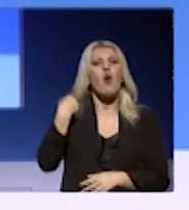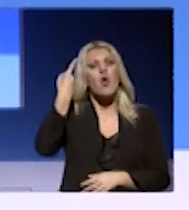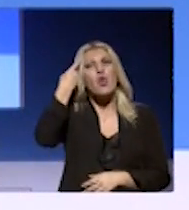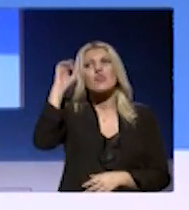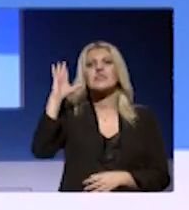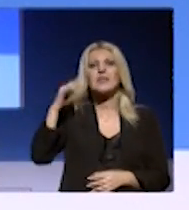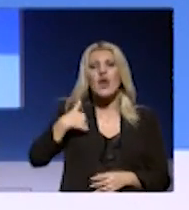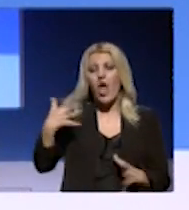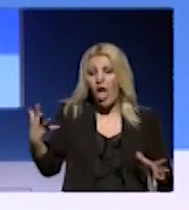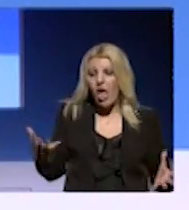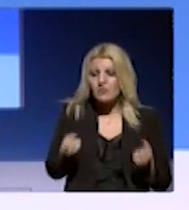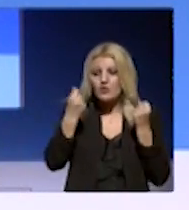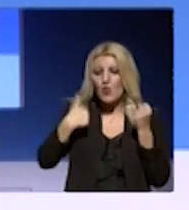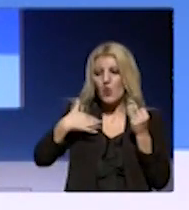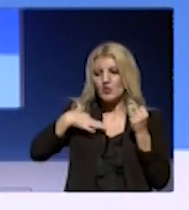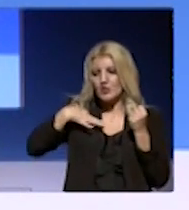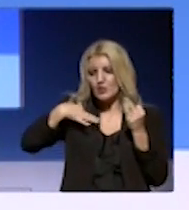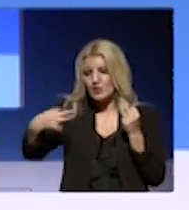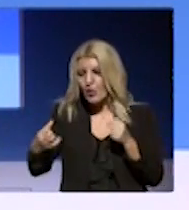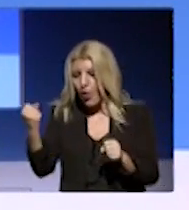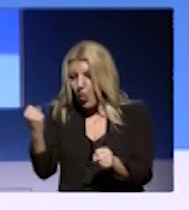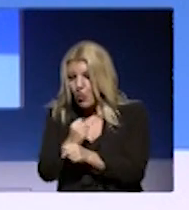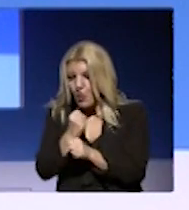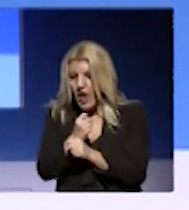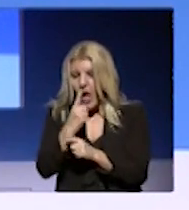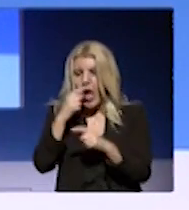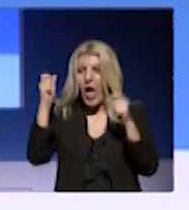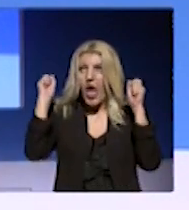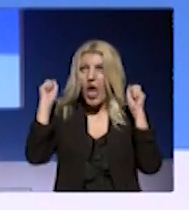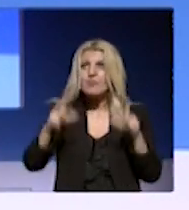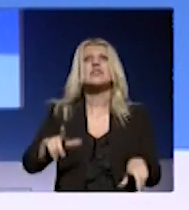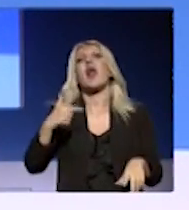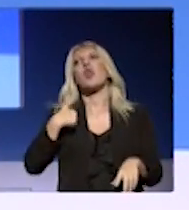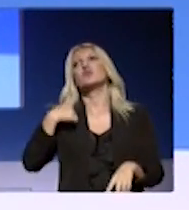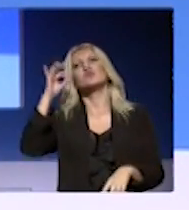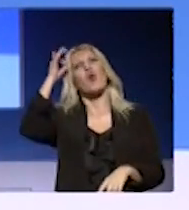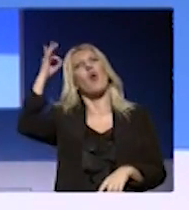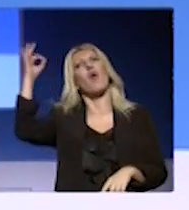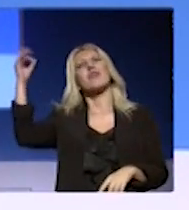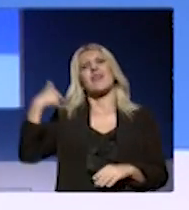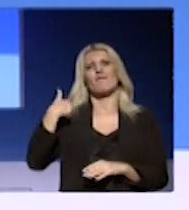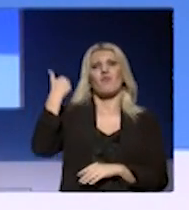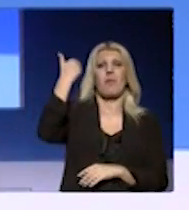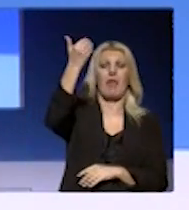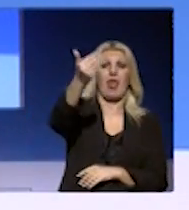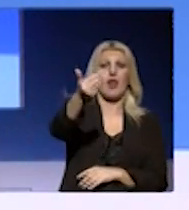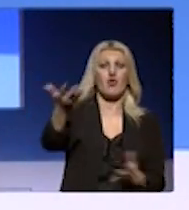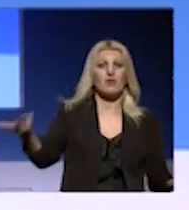βρει αυτή τη δουλειά και αν δεν είχα επιτέλους ένα όραμα για το μέλλον μου. Πίσω λοιπόν από αυτές τις